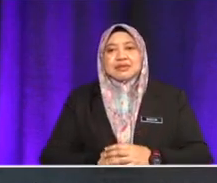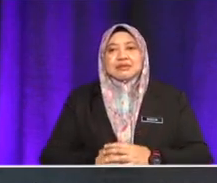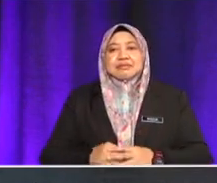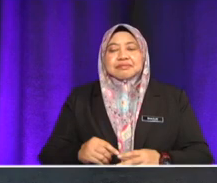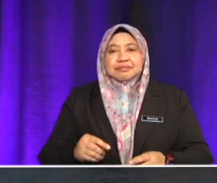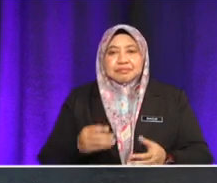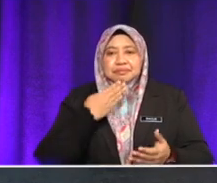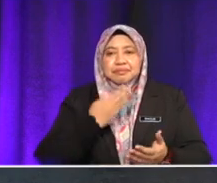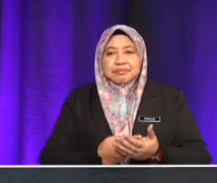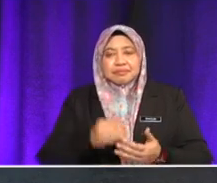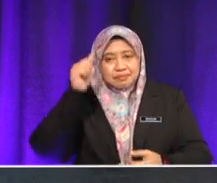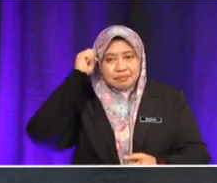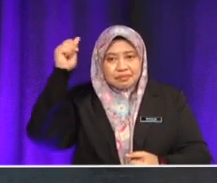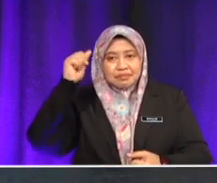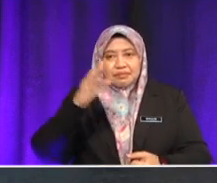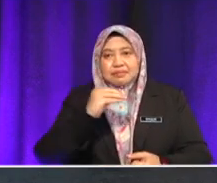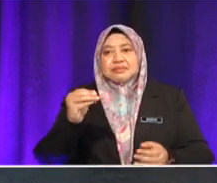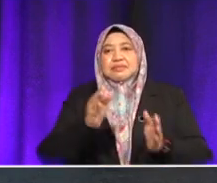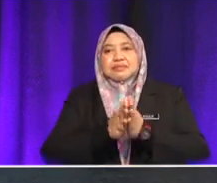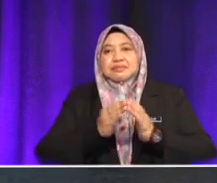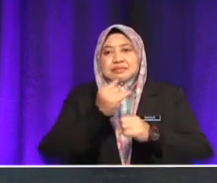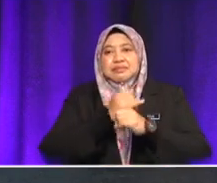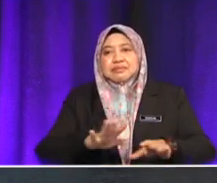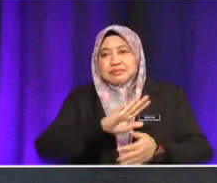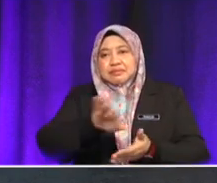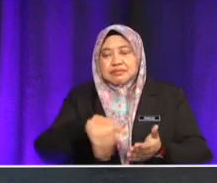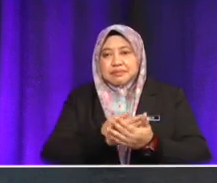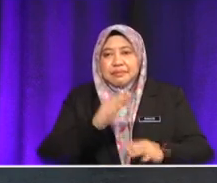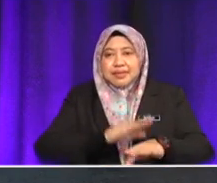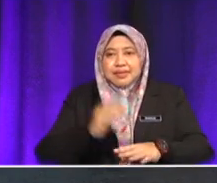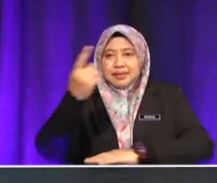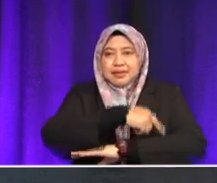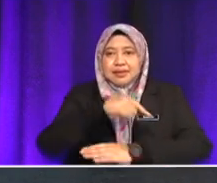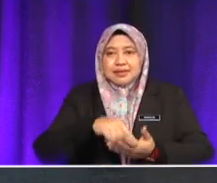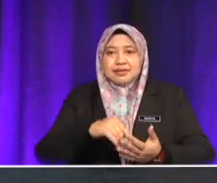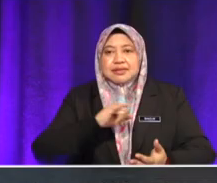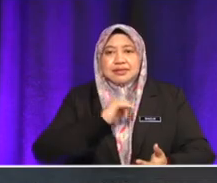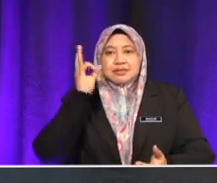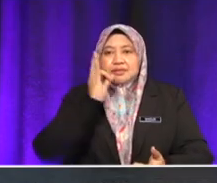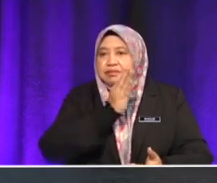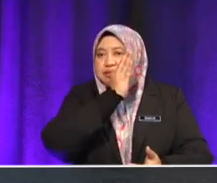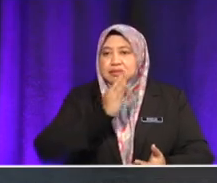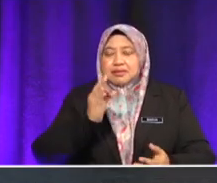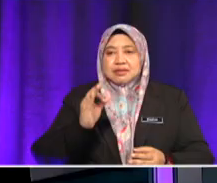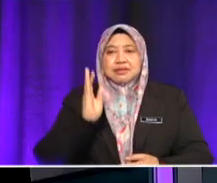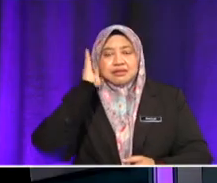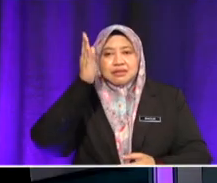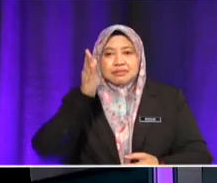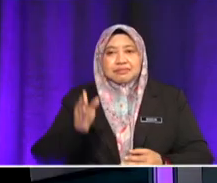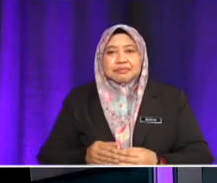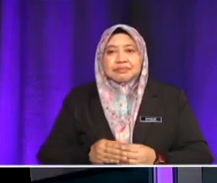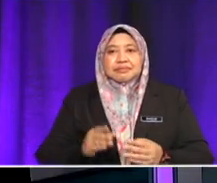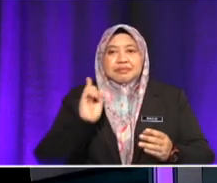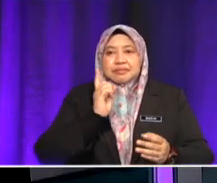baiklah Assalamualaikum dan salam sejahtera semua Pada hari ini saya cek gunung faraliza binti Hamzah akan